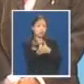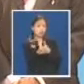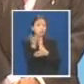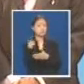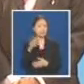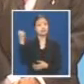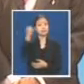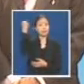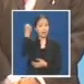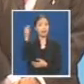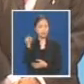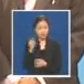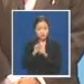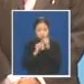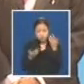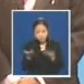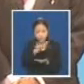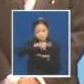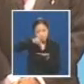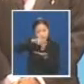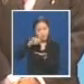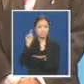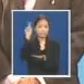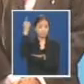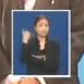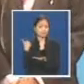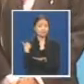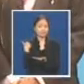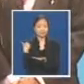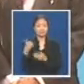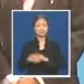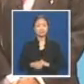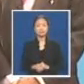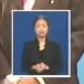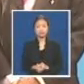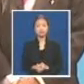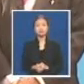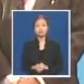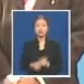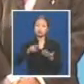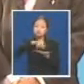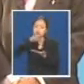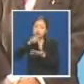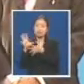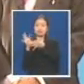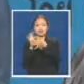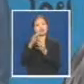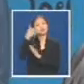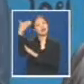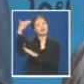าได้อันนั้นก็เป็นเรื่องของการดูแลในระดับชาติ